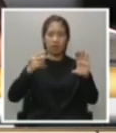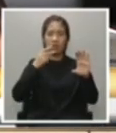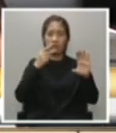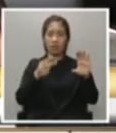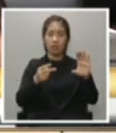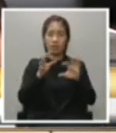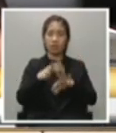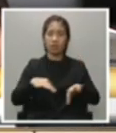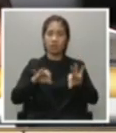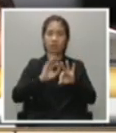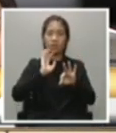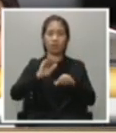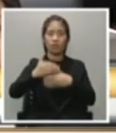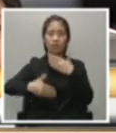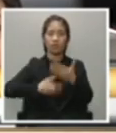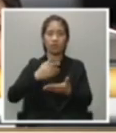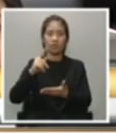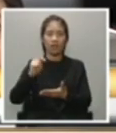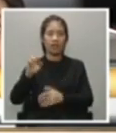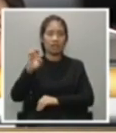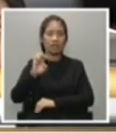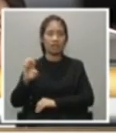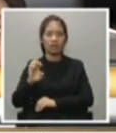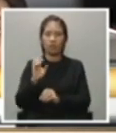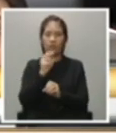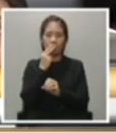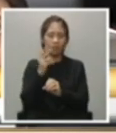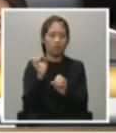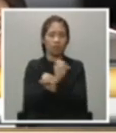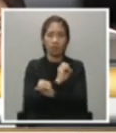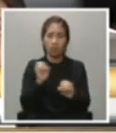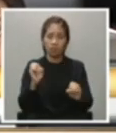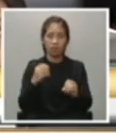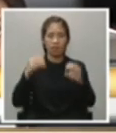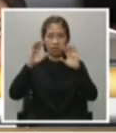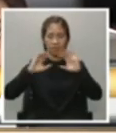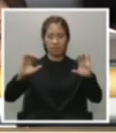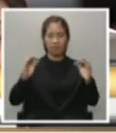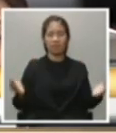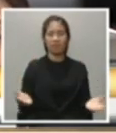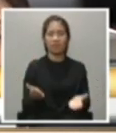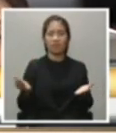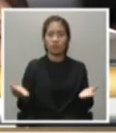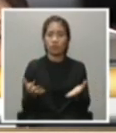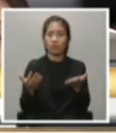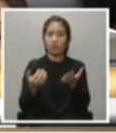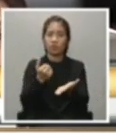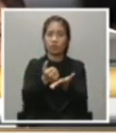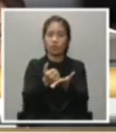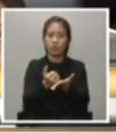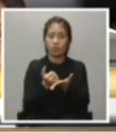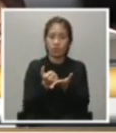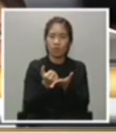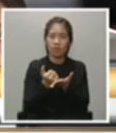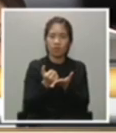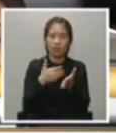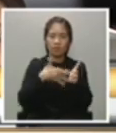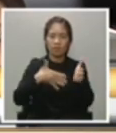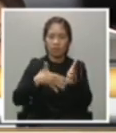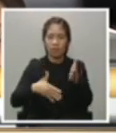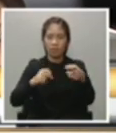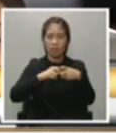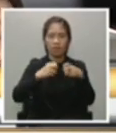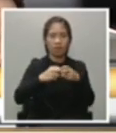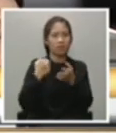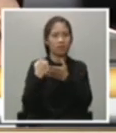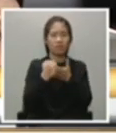ำคัญของตลาดอีคอมเมิร์ซรัฐบาลไม่ได้สนับสนุนหรือช่วยลดข้อกีดกันต่าง